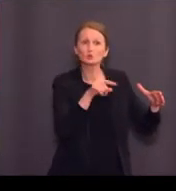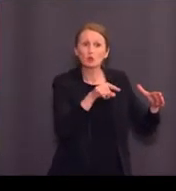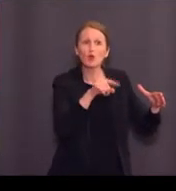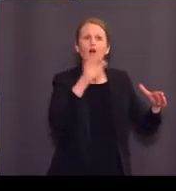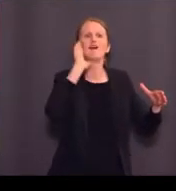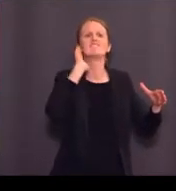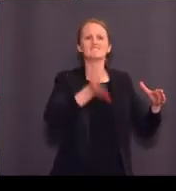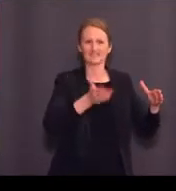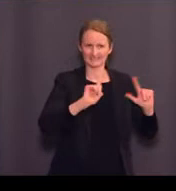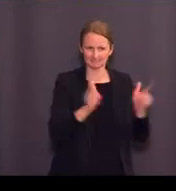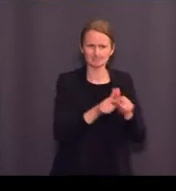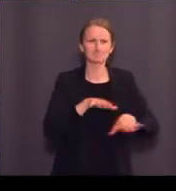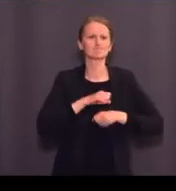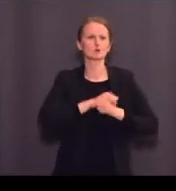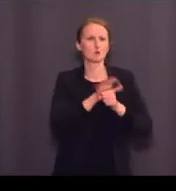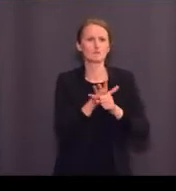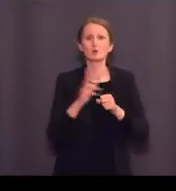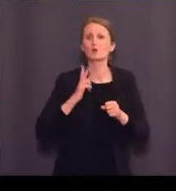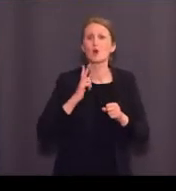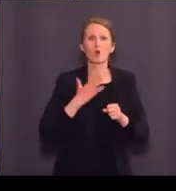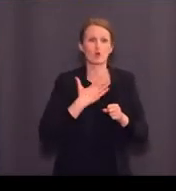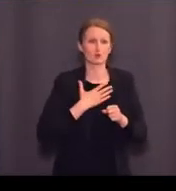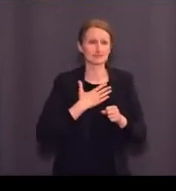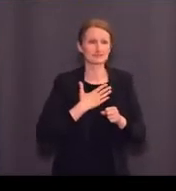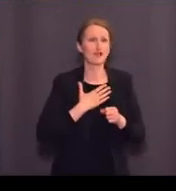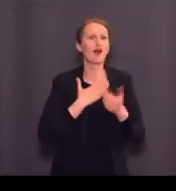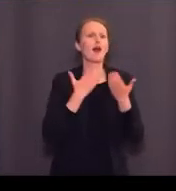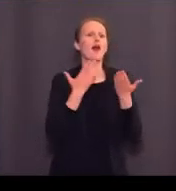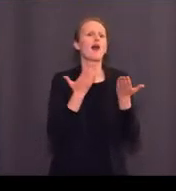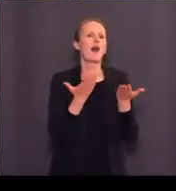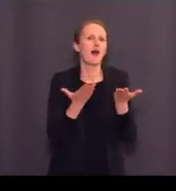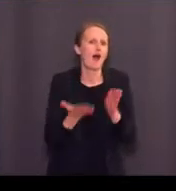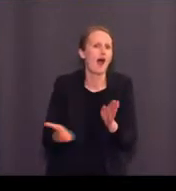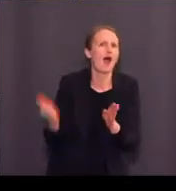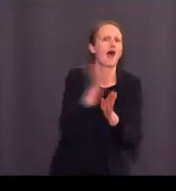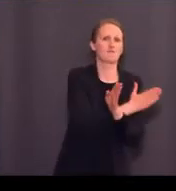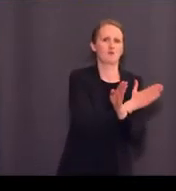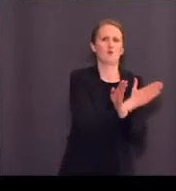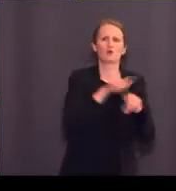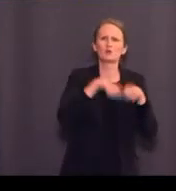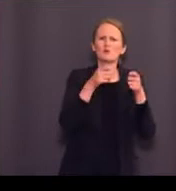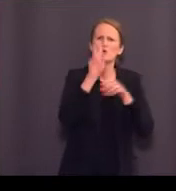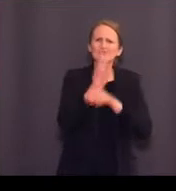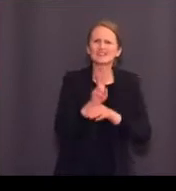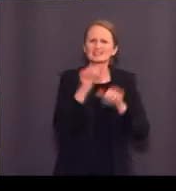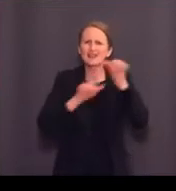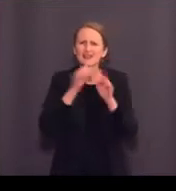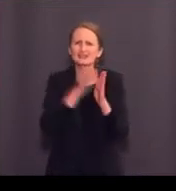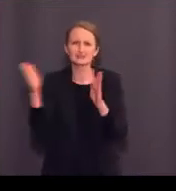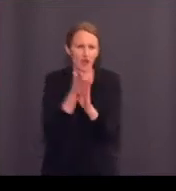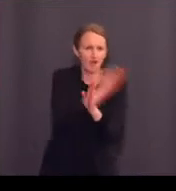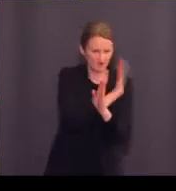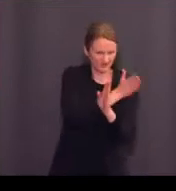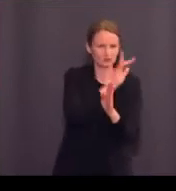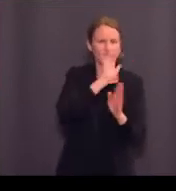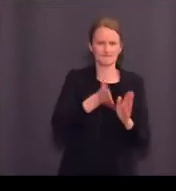au cours de la période qui a précédé l'étude sérologique. On voit donc que chez la majorité des enfants, la